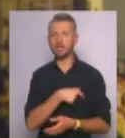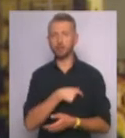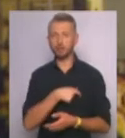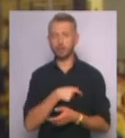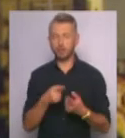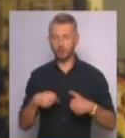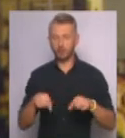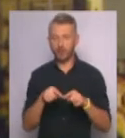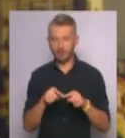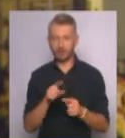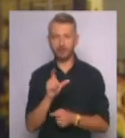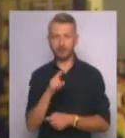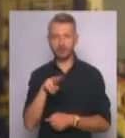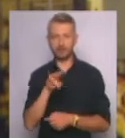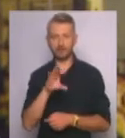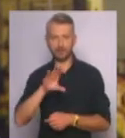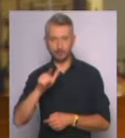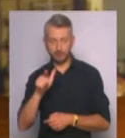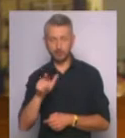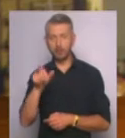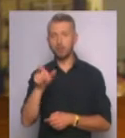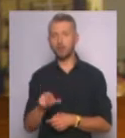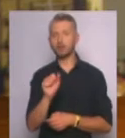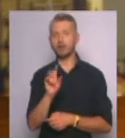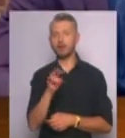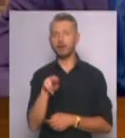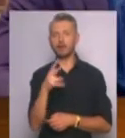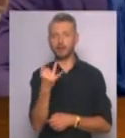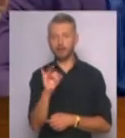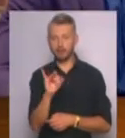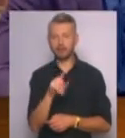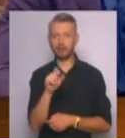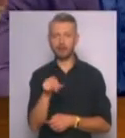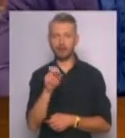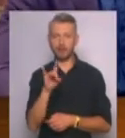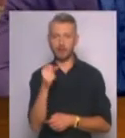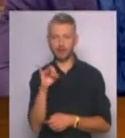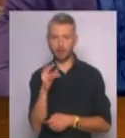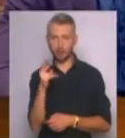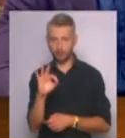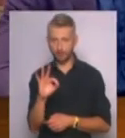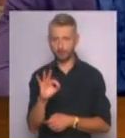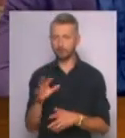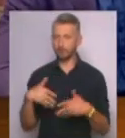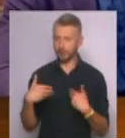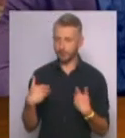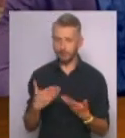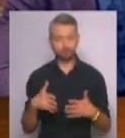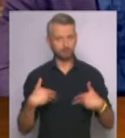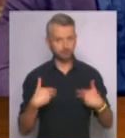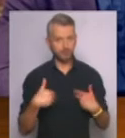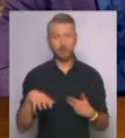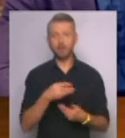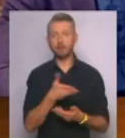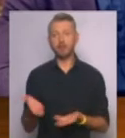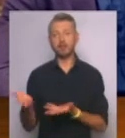фракції «Єдність» пан Андрій Задарейко. Пане Андрію, рада вітати, добрий день. Доброго дня. Всіх киян ми запрошуємо вже долучатися до